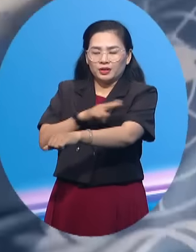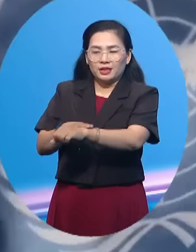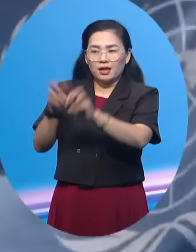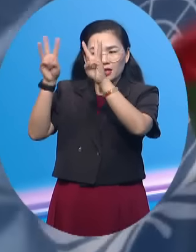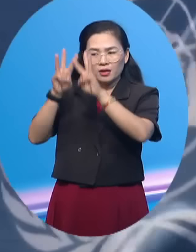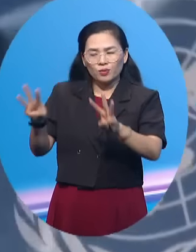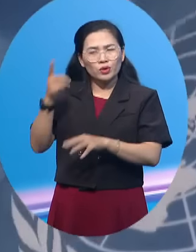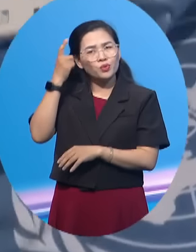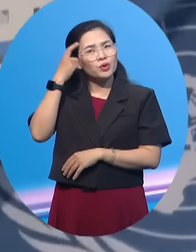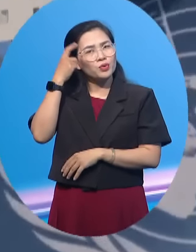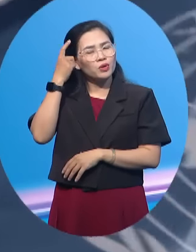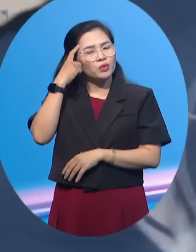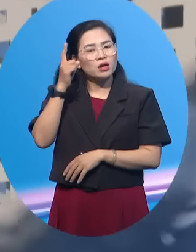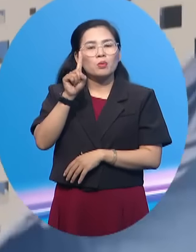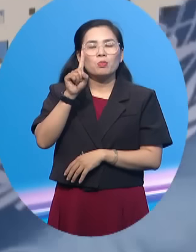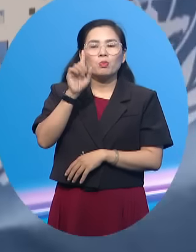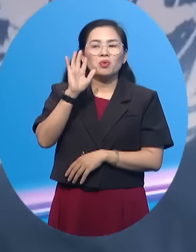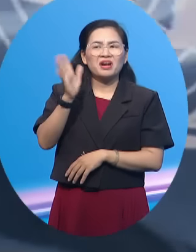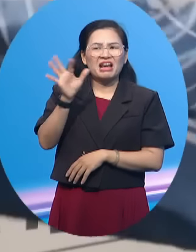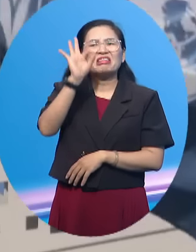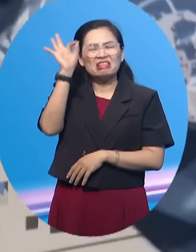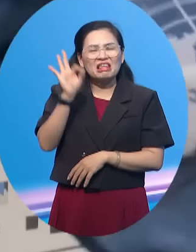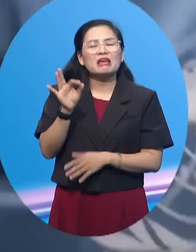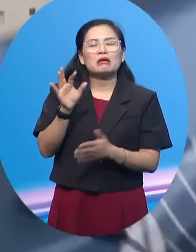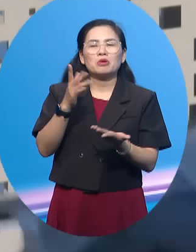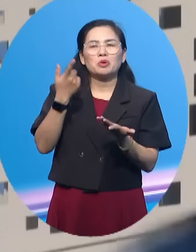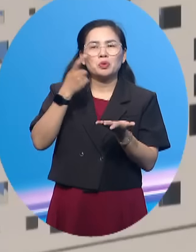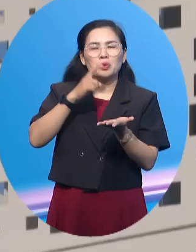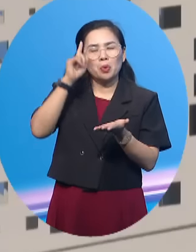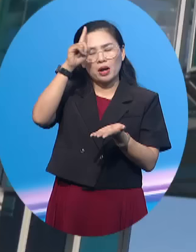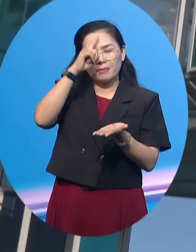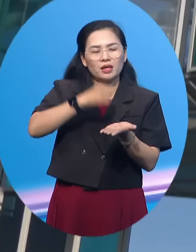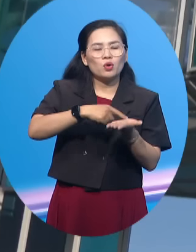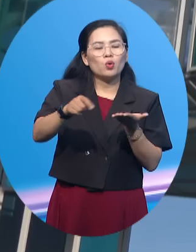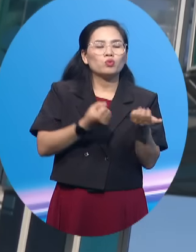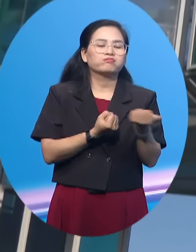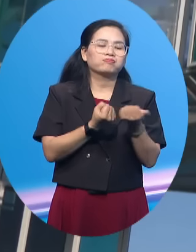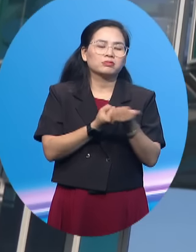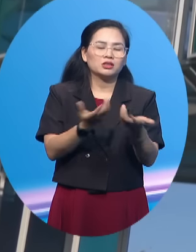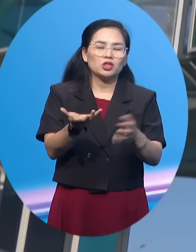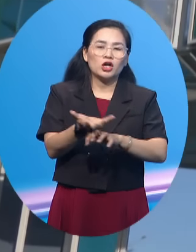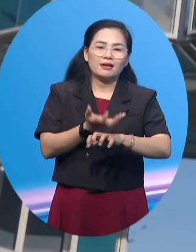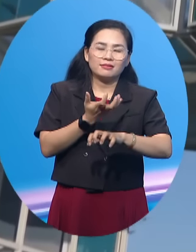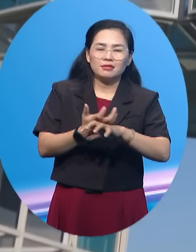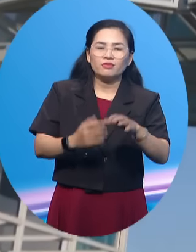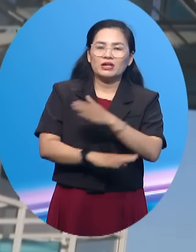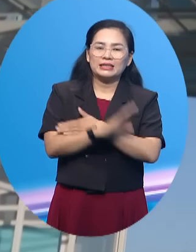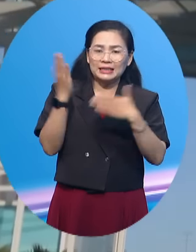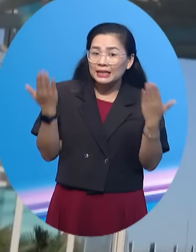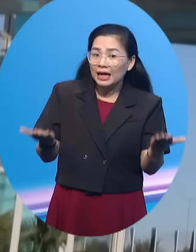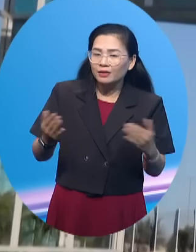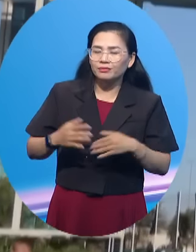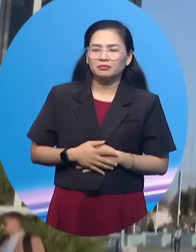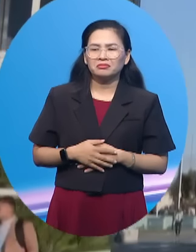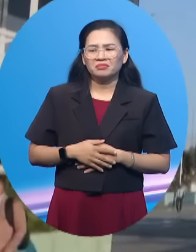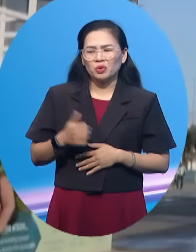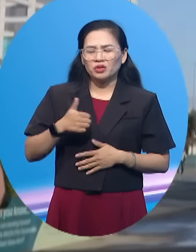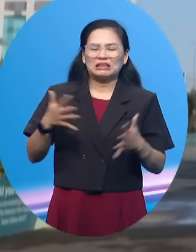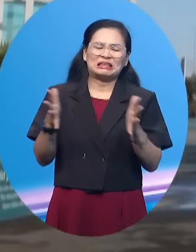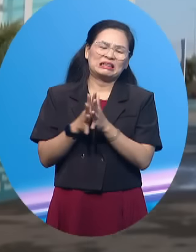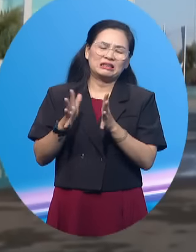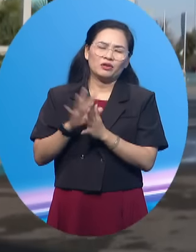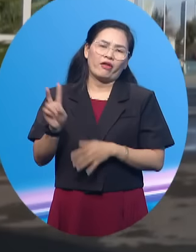tính cần tới 1.000 tỷ đô la Mỹ để hỗ trợ các nước đang phát triển giải quyết vấn đề khí hậu. Con số này vẫn đang gây nhiều tranh